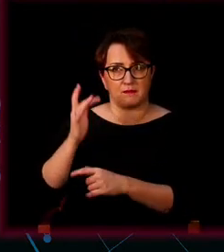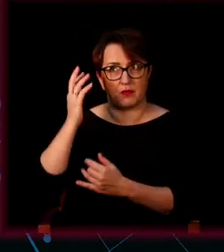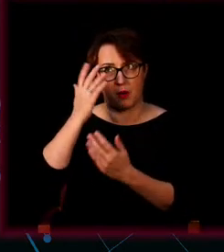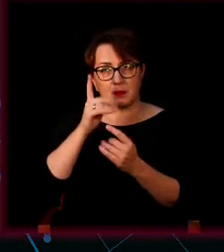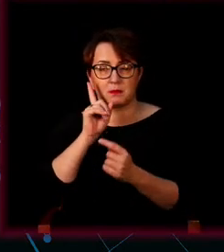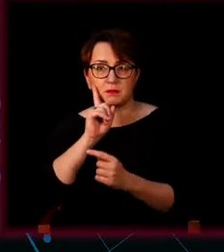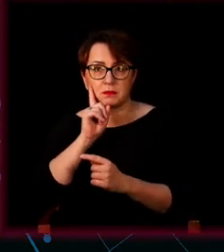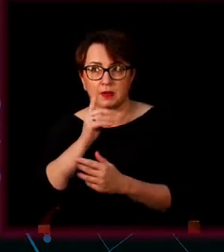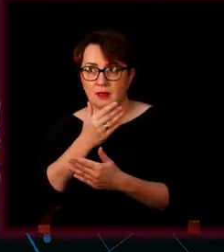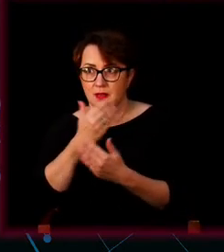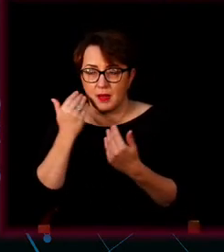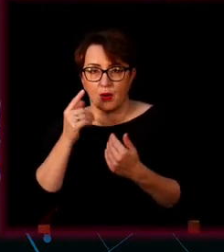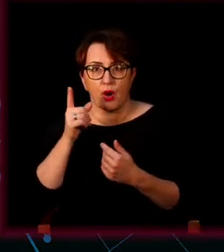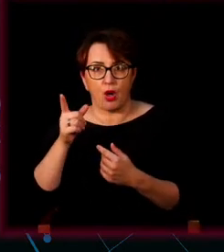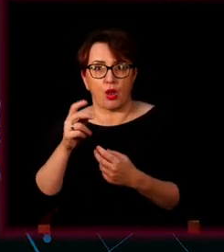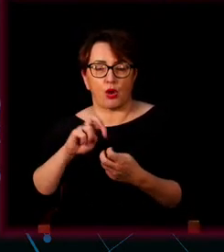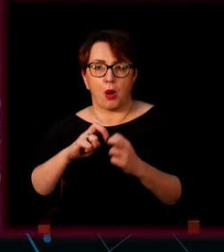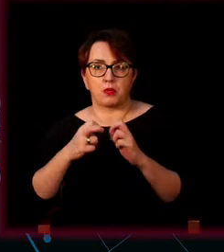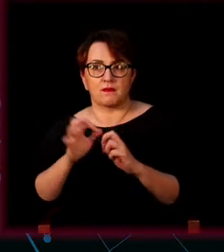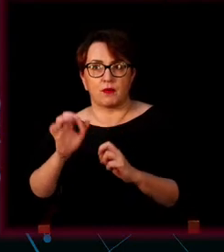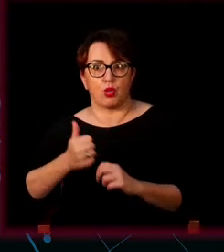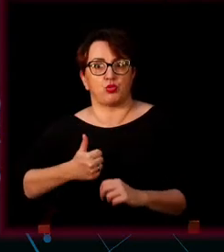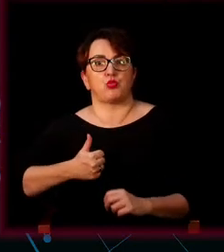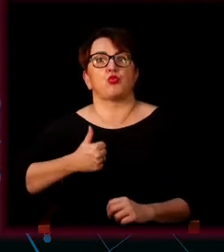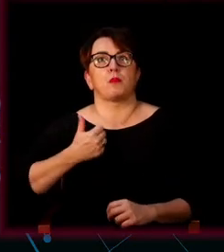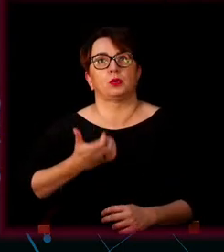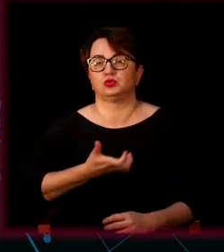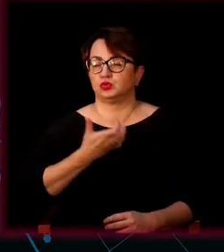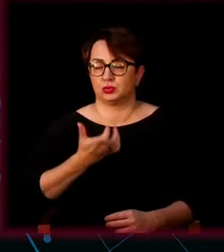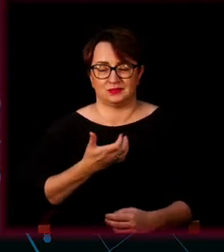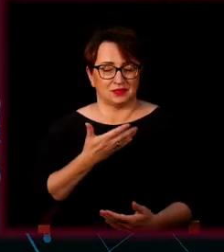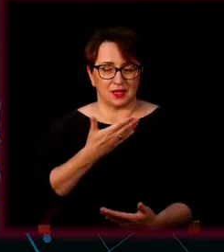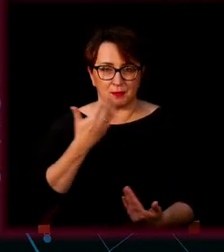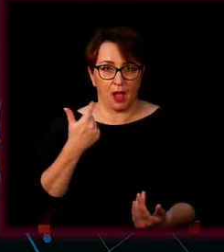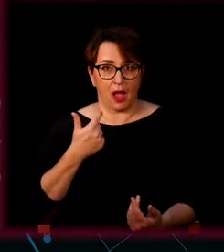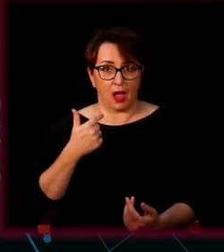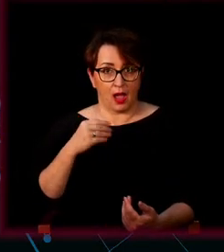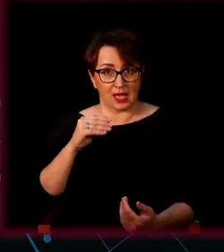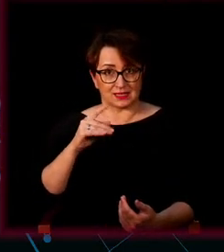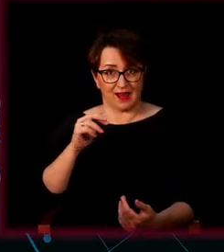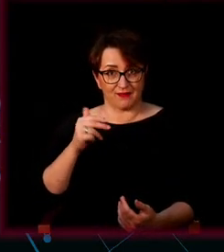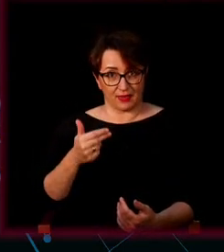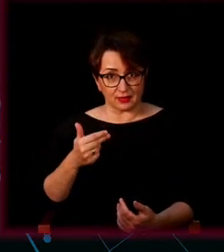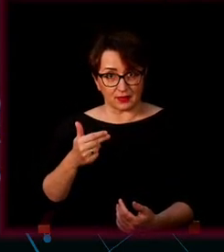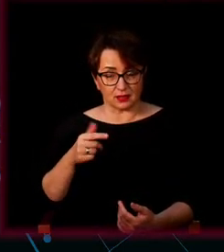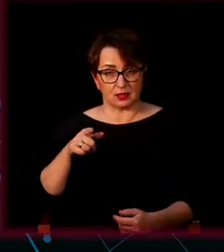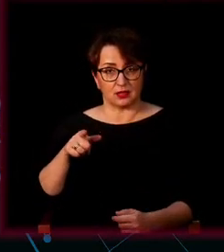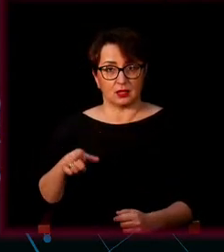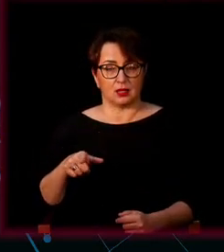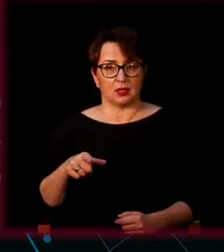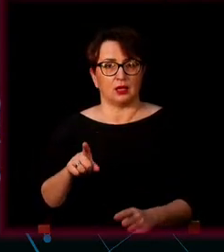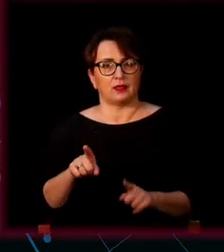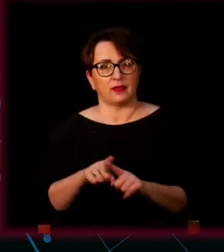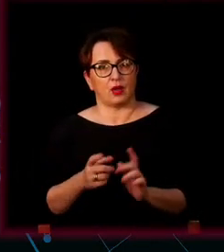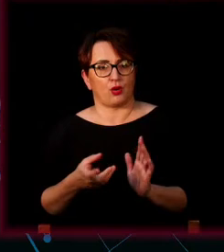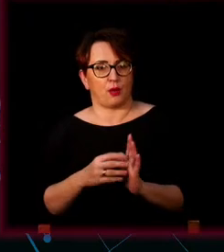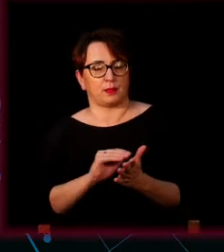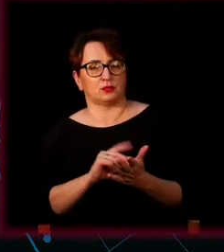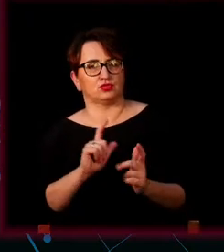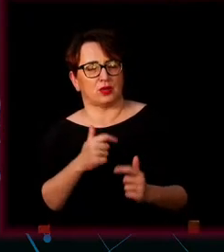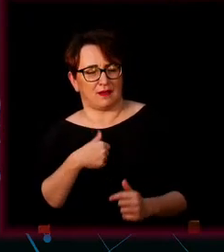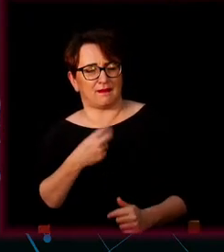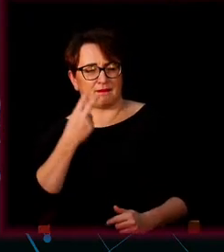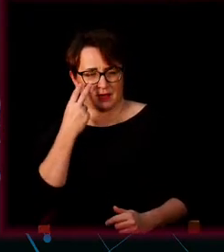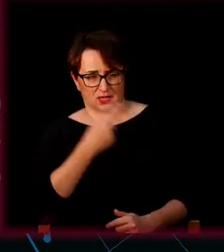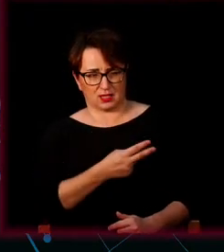wyobrażeń o męskości, które komplikowałyby jego poczucie dumy. A z kolei Estraven też komentuje to, że